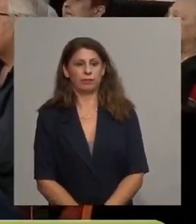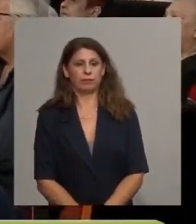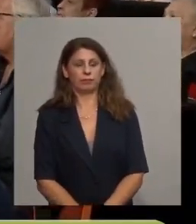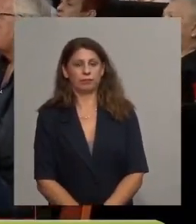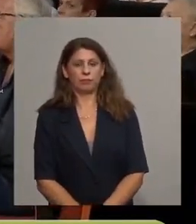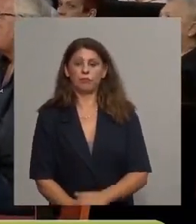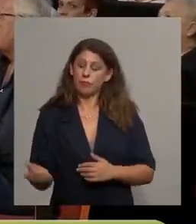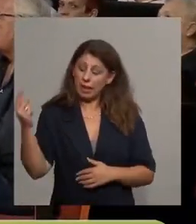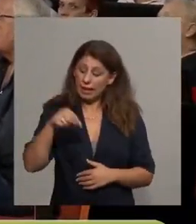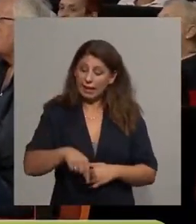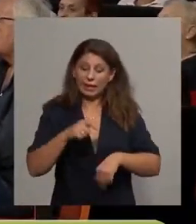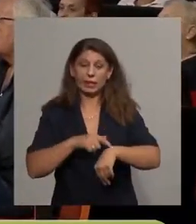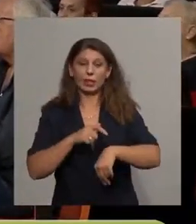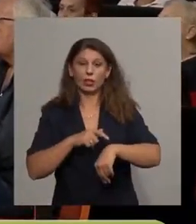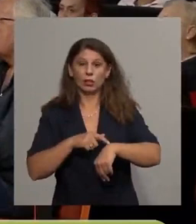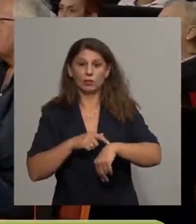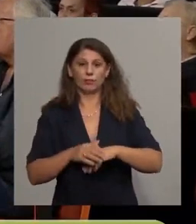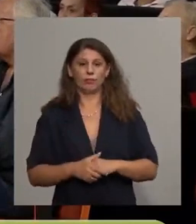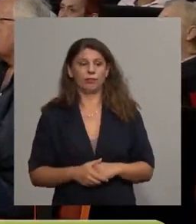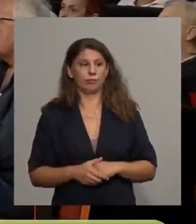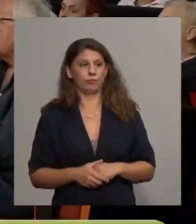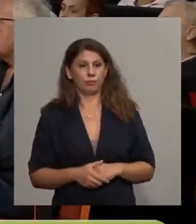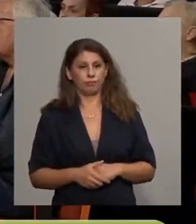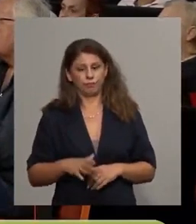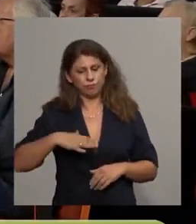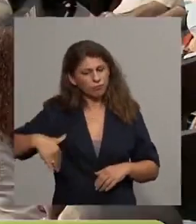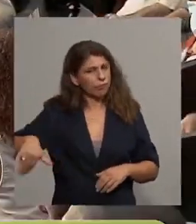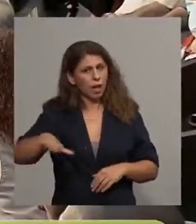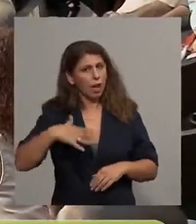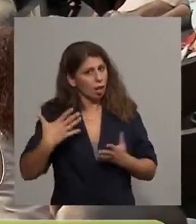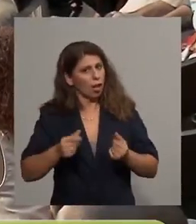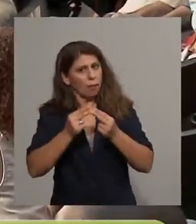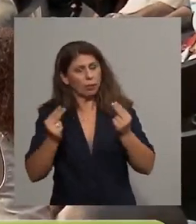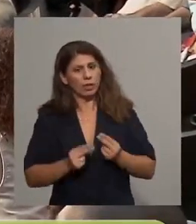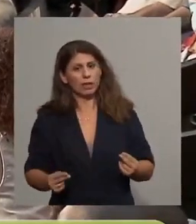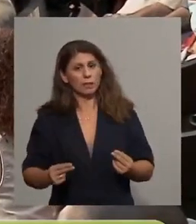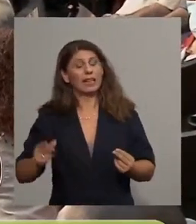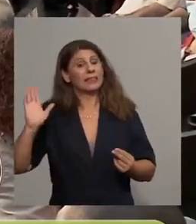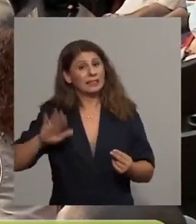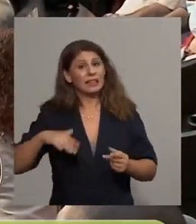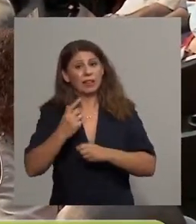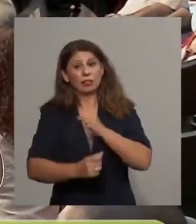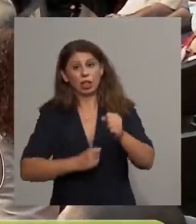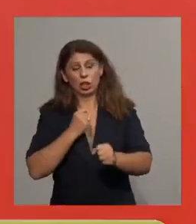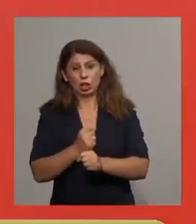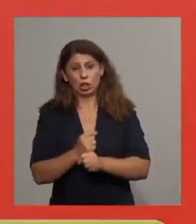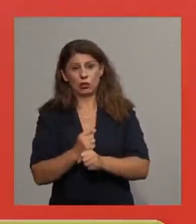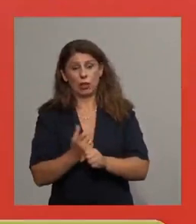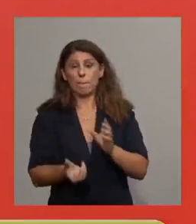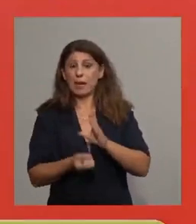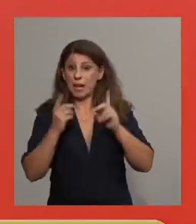Έχει έρθει η ώρα να βγάλουμε σαν λαός συμπεράσματα. Τα τελευταία χρόνια, με